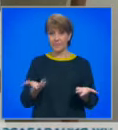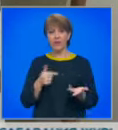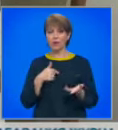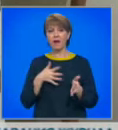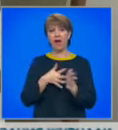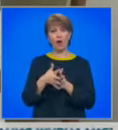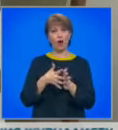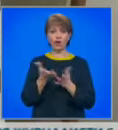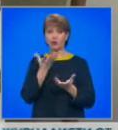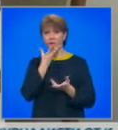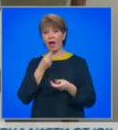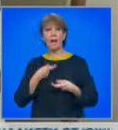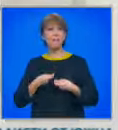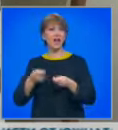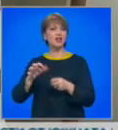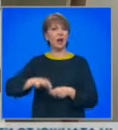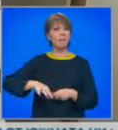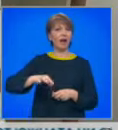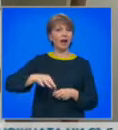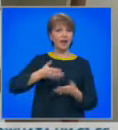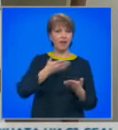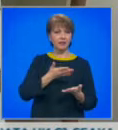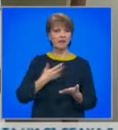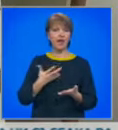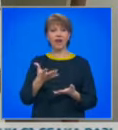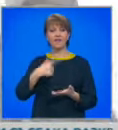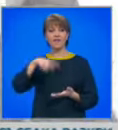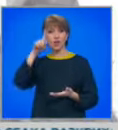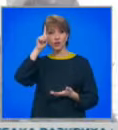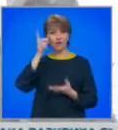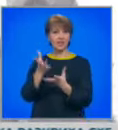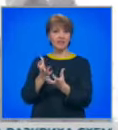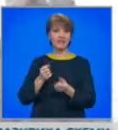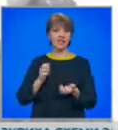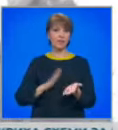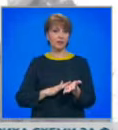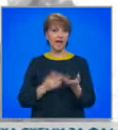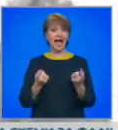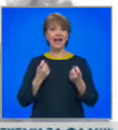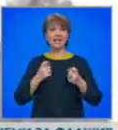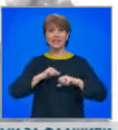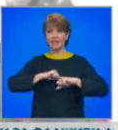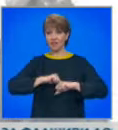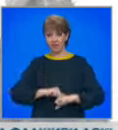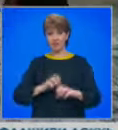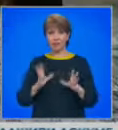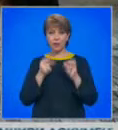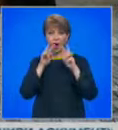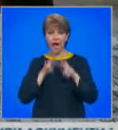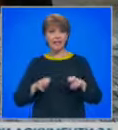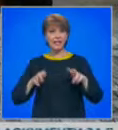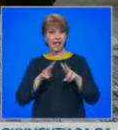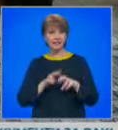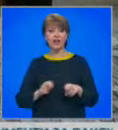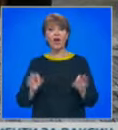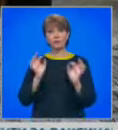Пращам клиентите в София да си вземат документите. Гръцките власти са започнали разследване, което до момента